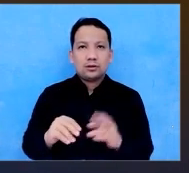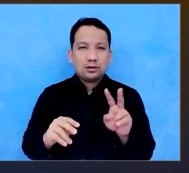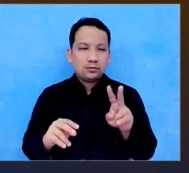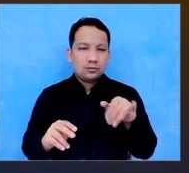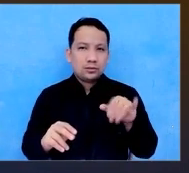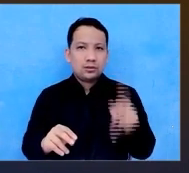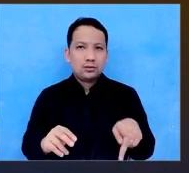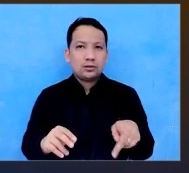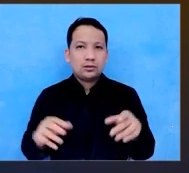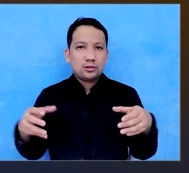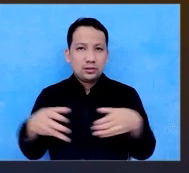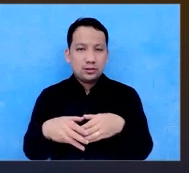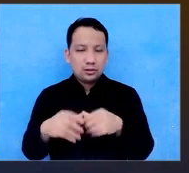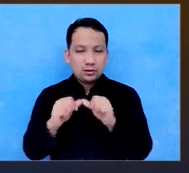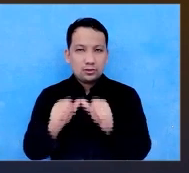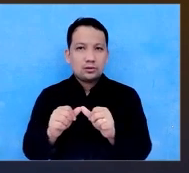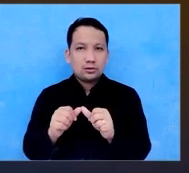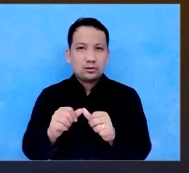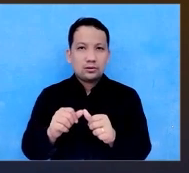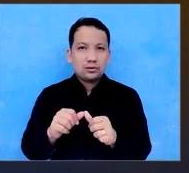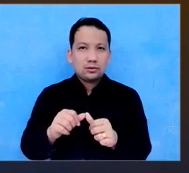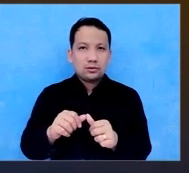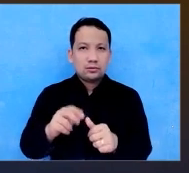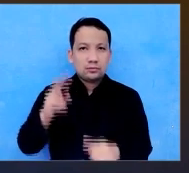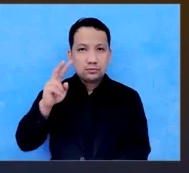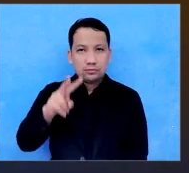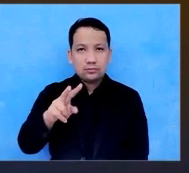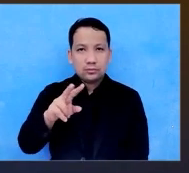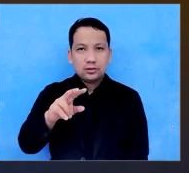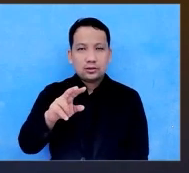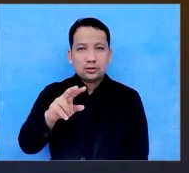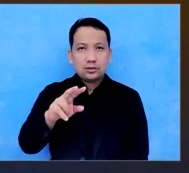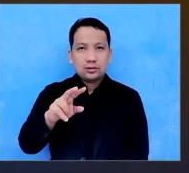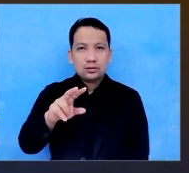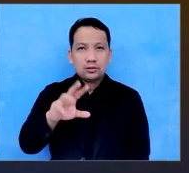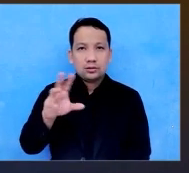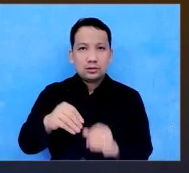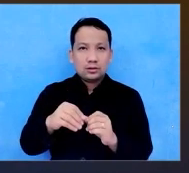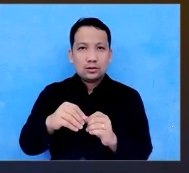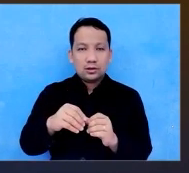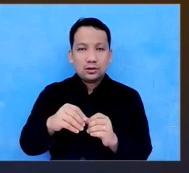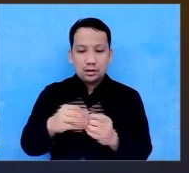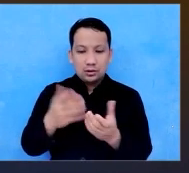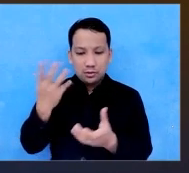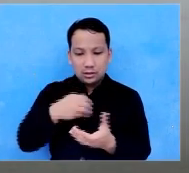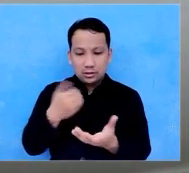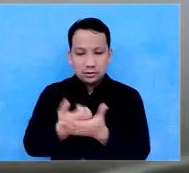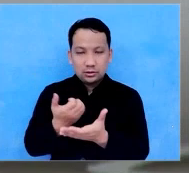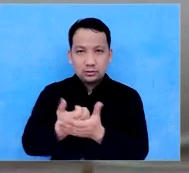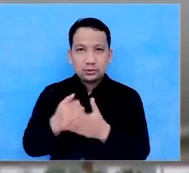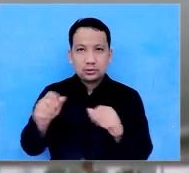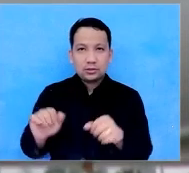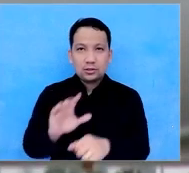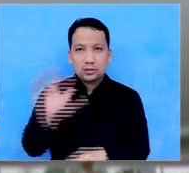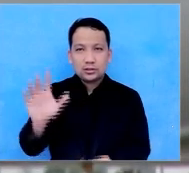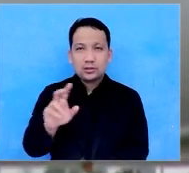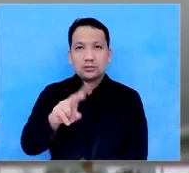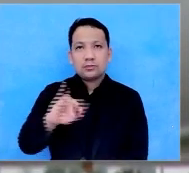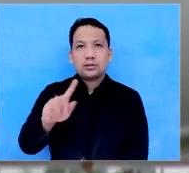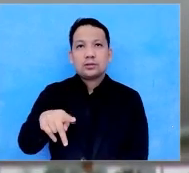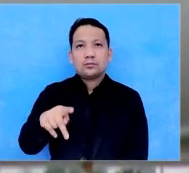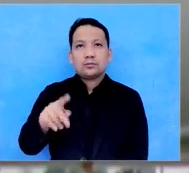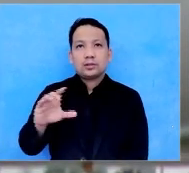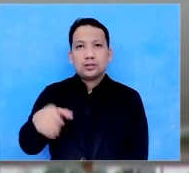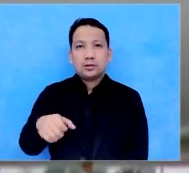Yung VIP Club ay Vietnam, Indonesia, ang Philippines. Yun daw ang pinakamagandang ekonomiya sa Asia. Itong